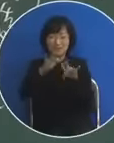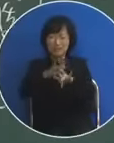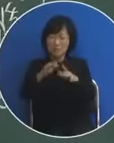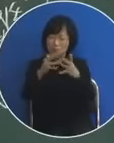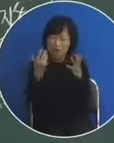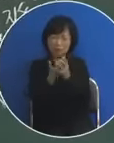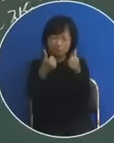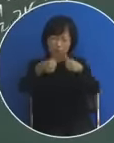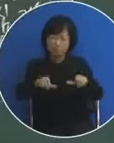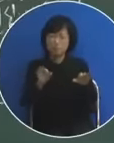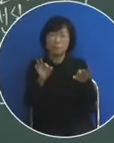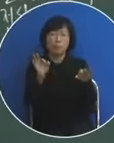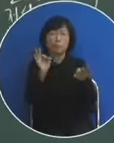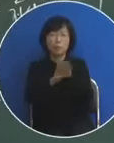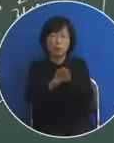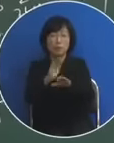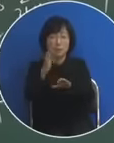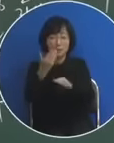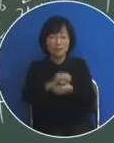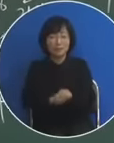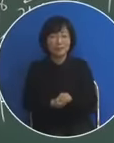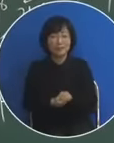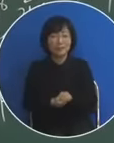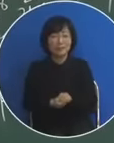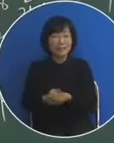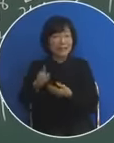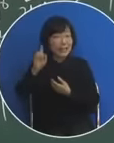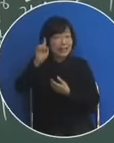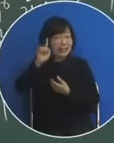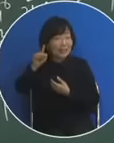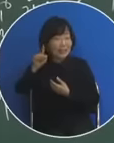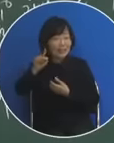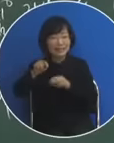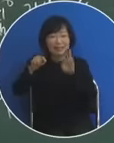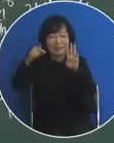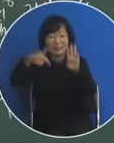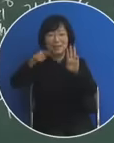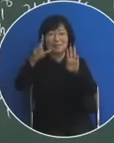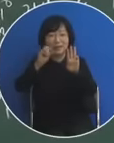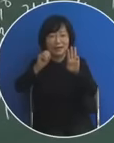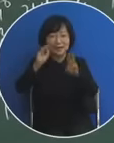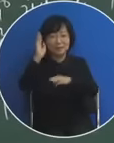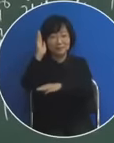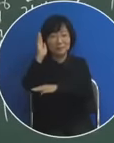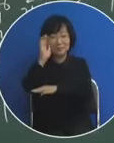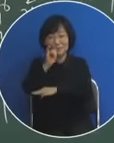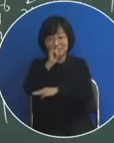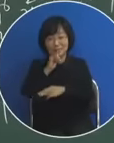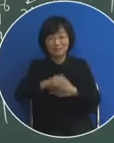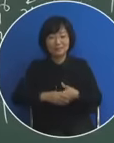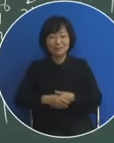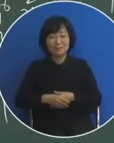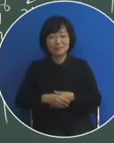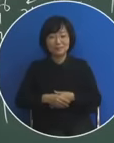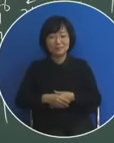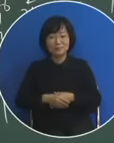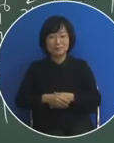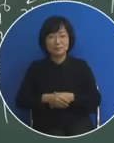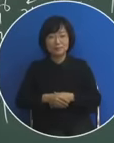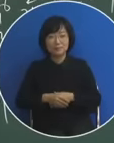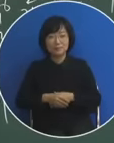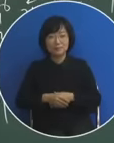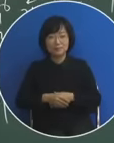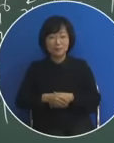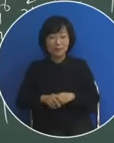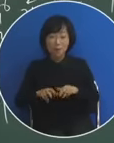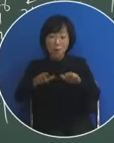will completely crumble. 자, 내일 이제 마지막 한 강의를 놓고 있습니다. Then we've got our final lecture tomorrow. 여러분에게 지금까지 있었던